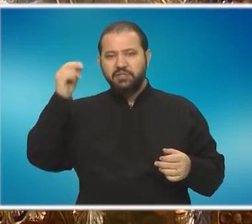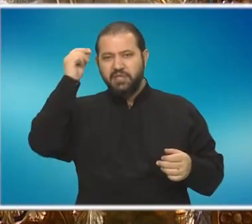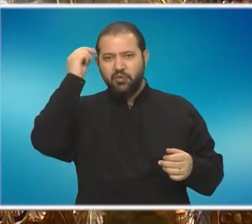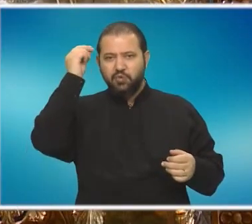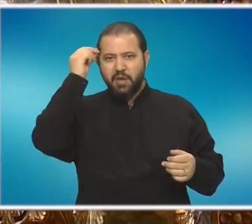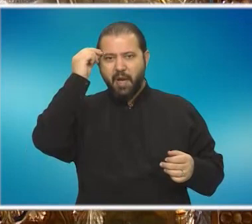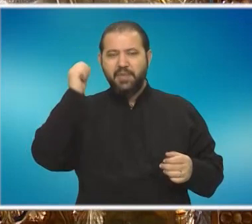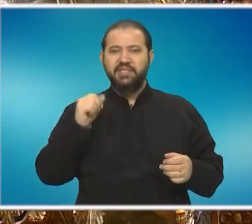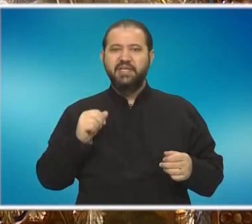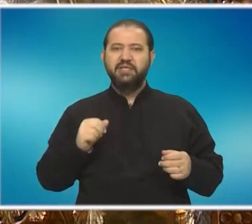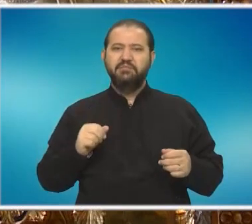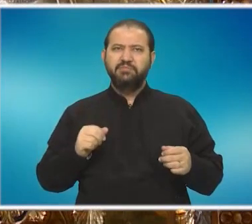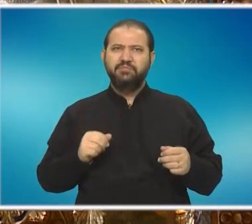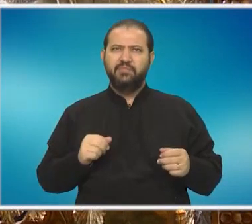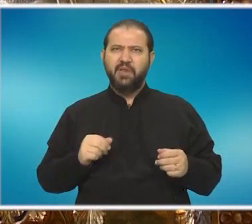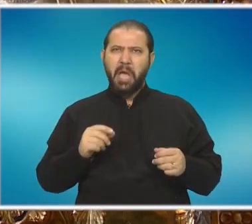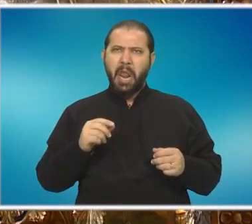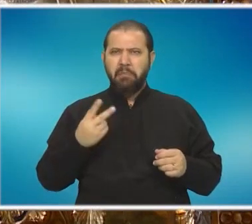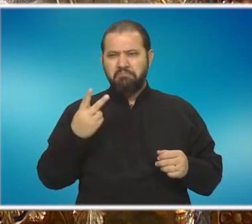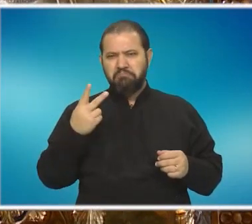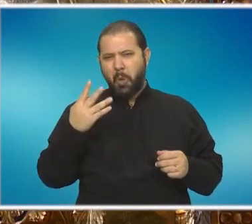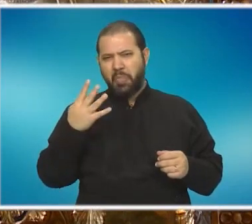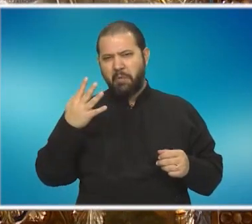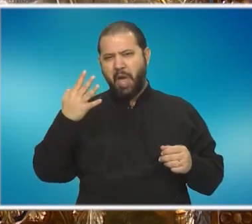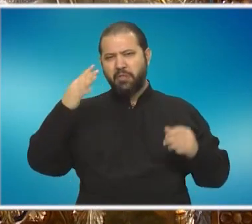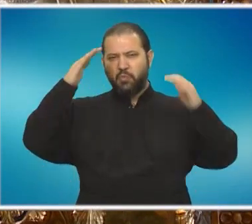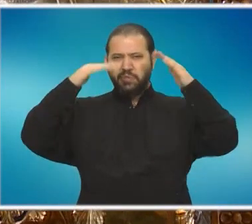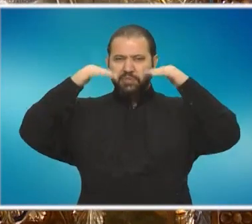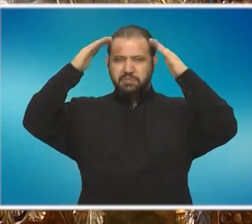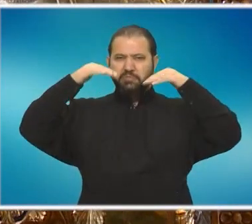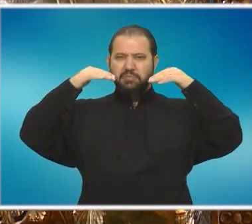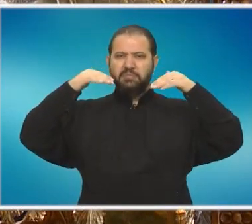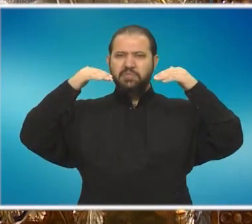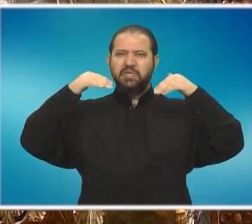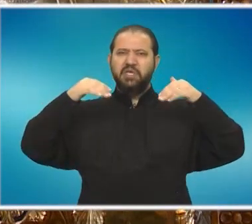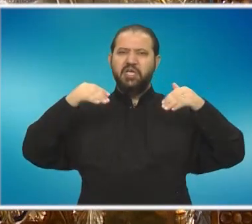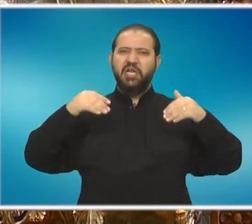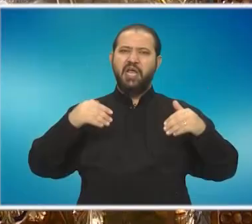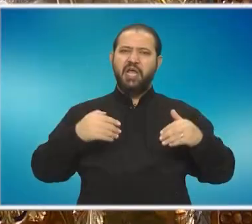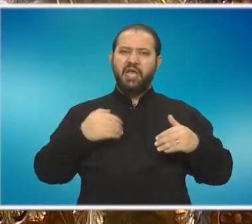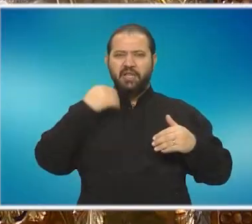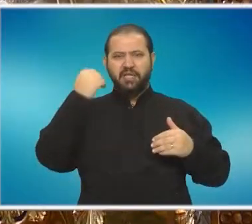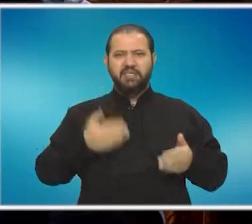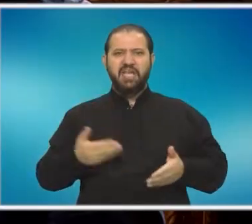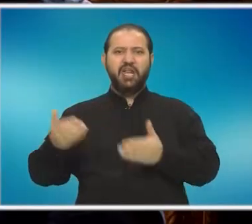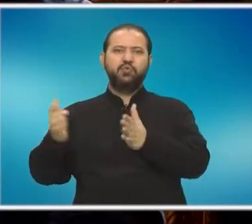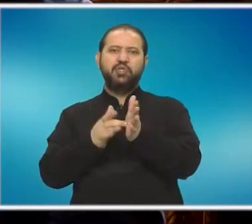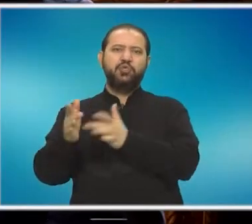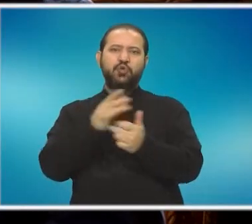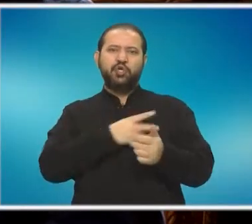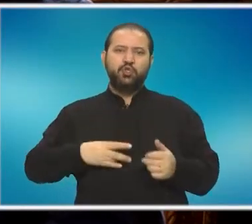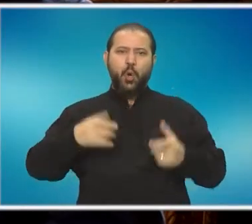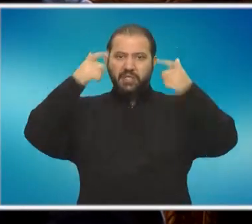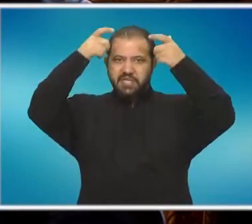aducem aminte că la câteva zile după nașterea Mântuitorului Hristos, regele Ierod dă acel ordin